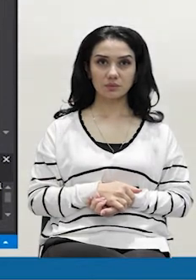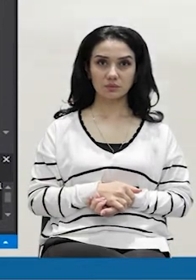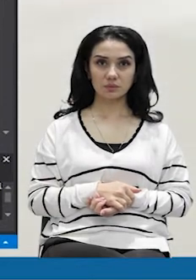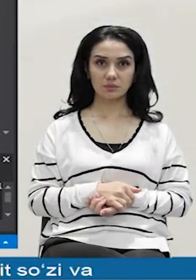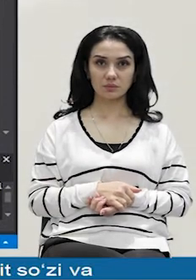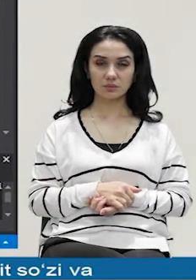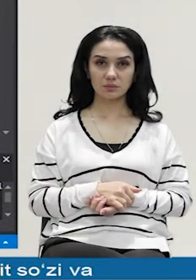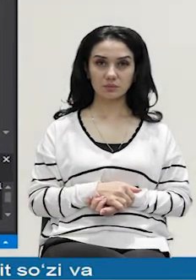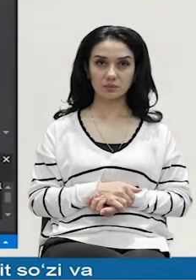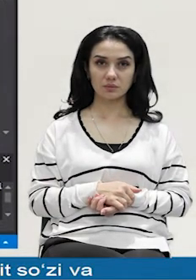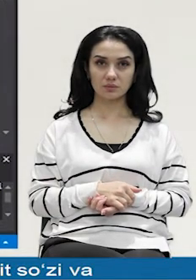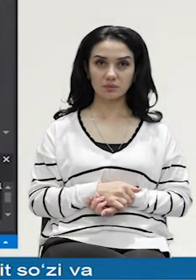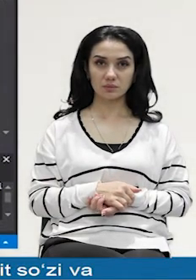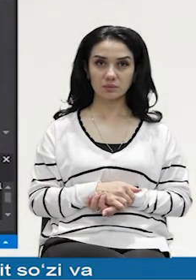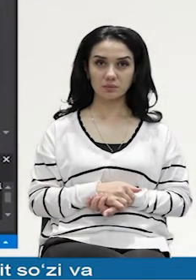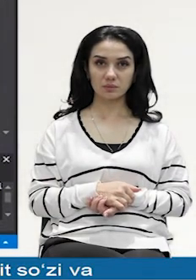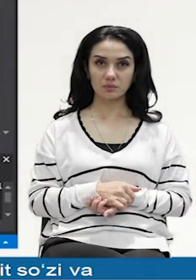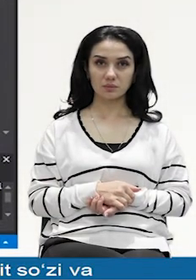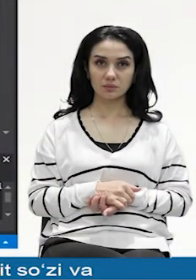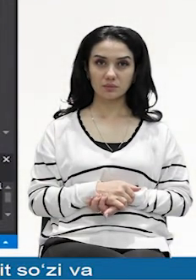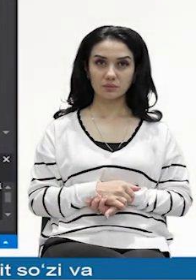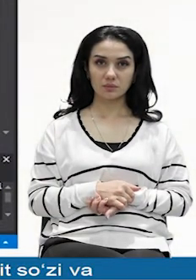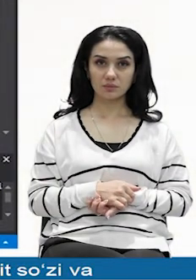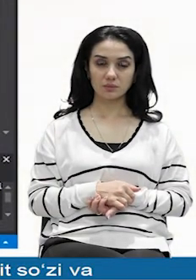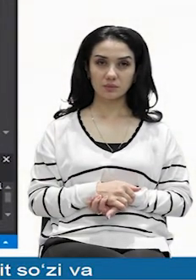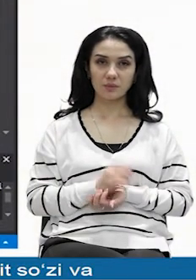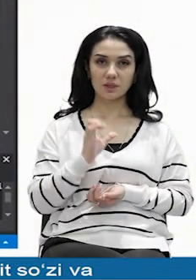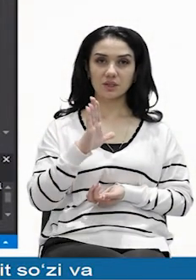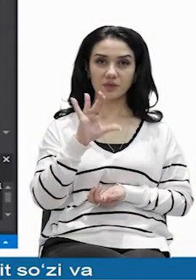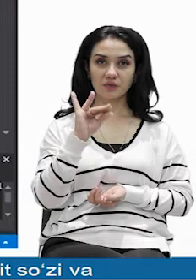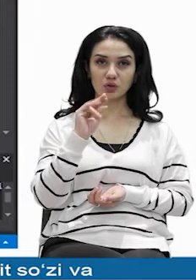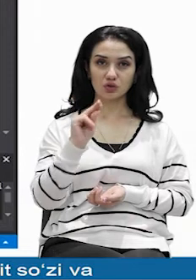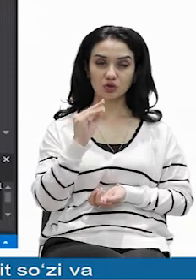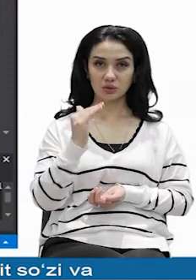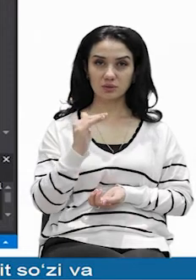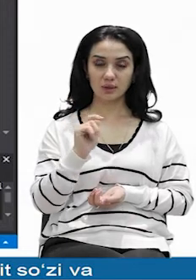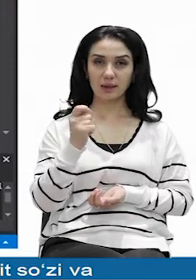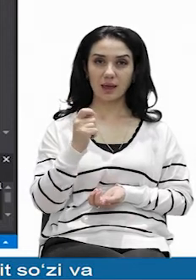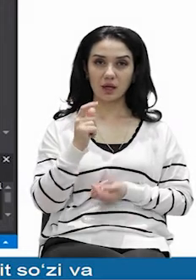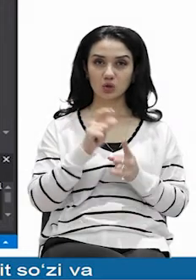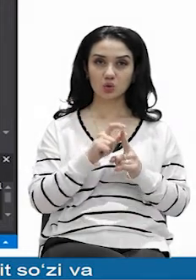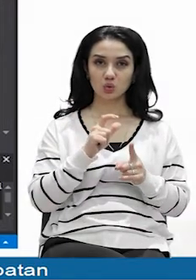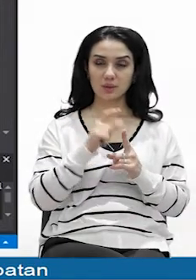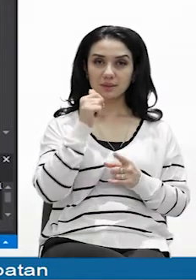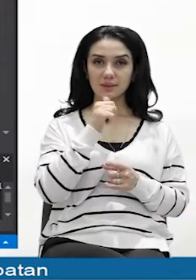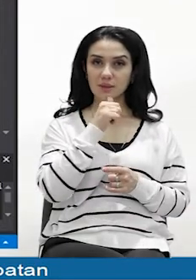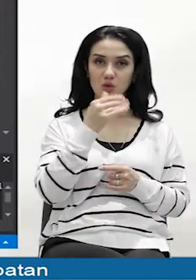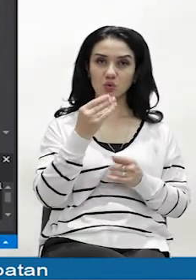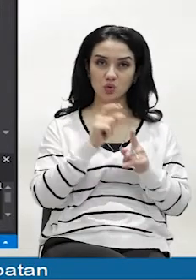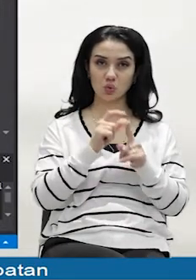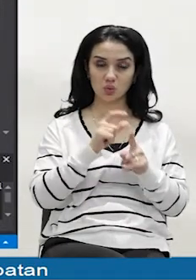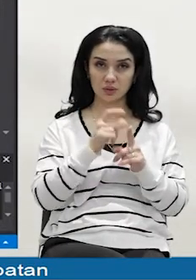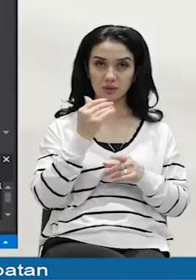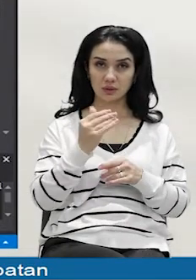switch case qanaqa bo'ladi? Switch case'da mana hop switch, switch kalit so'zi va qavs ichida